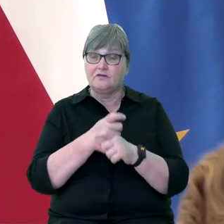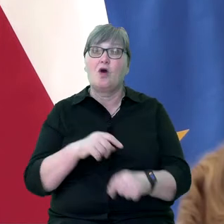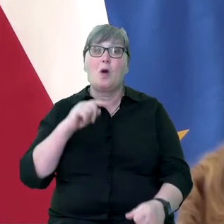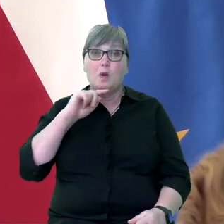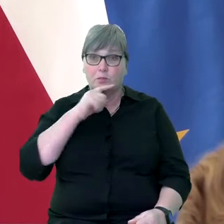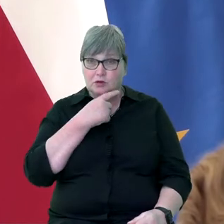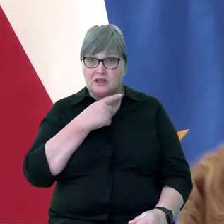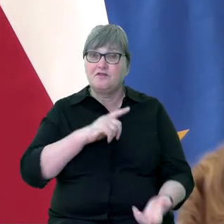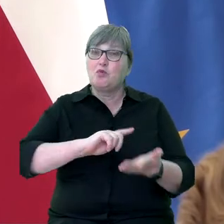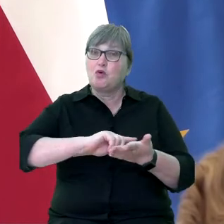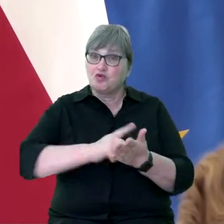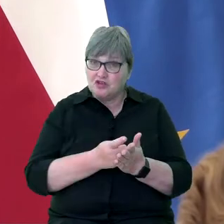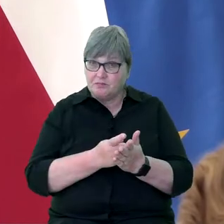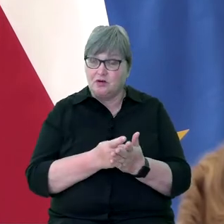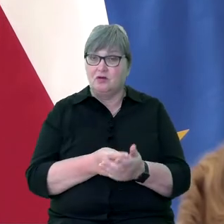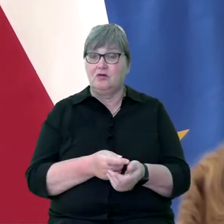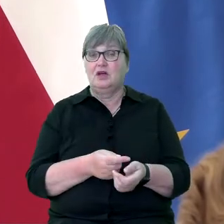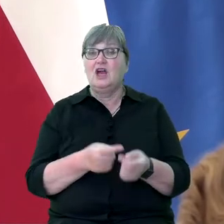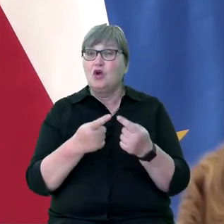już w ciągu kilku lat